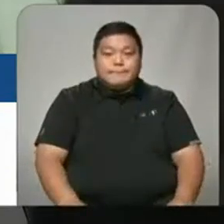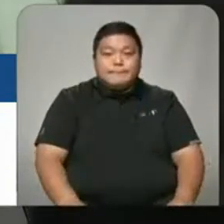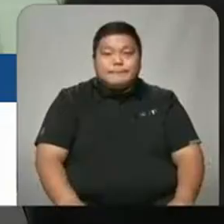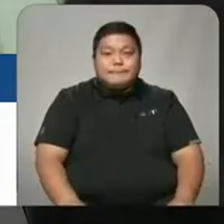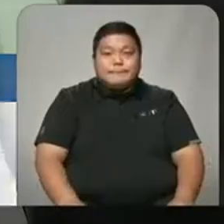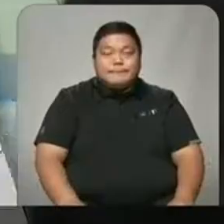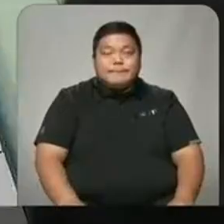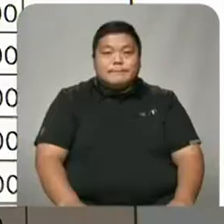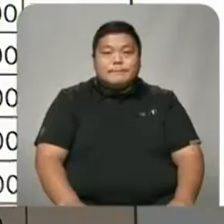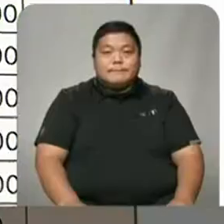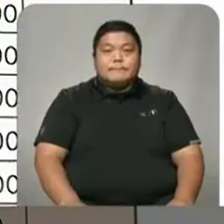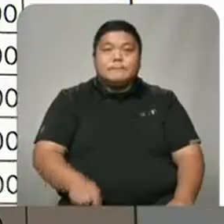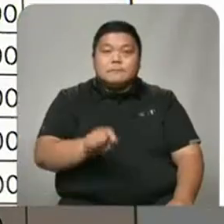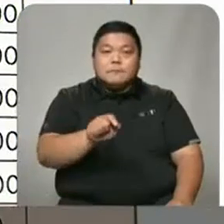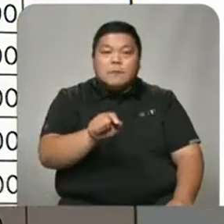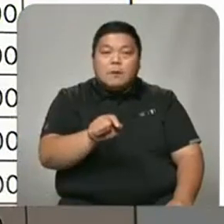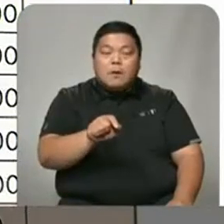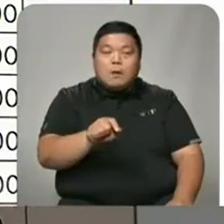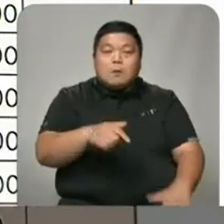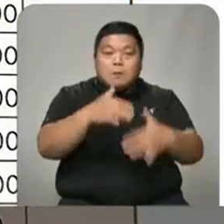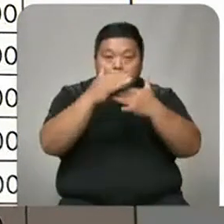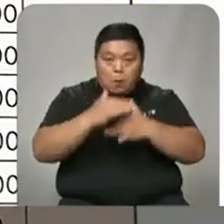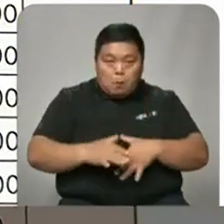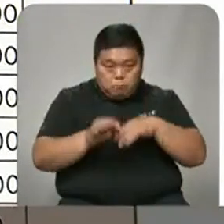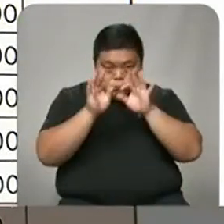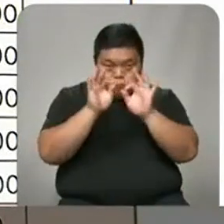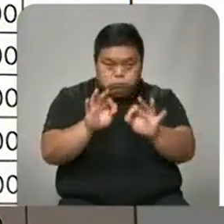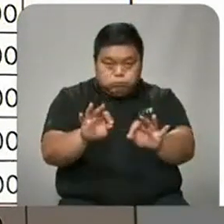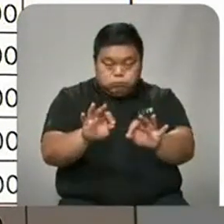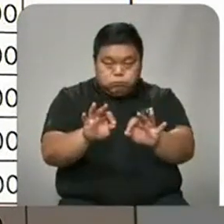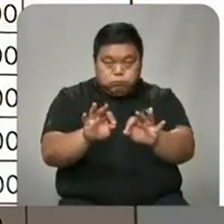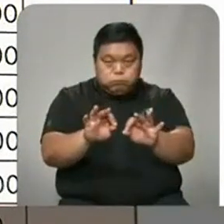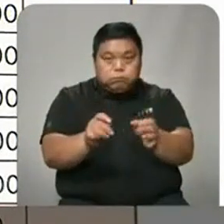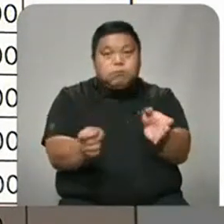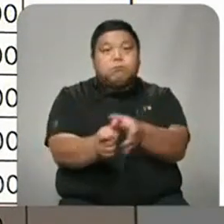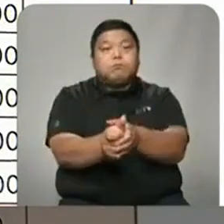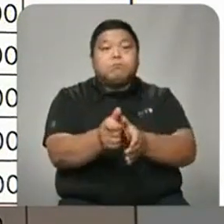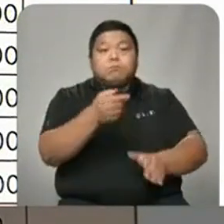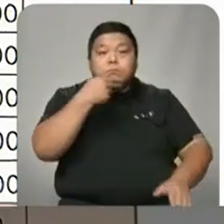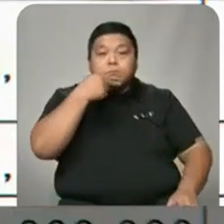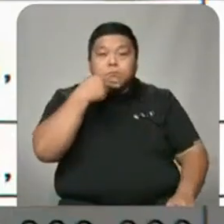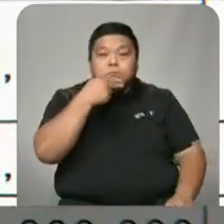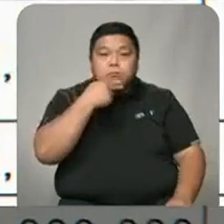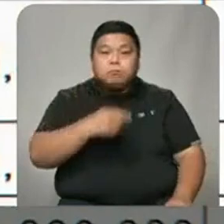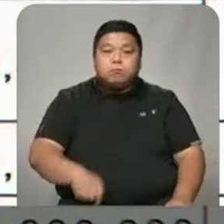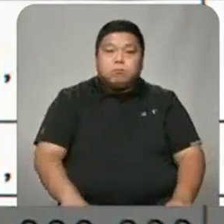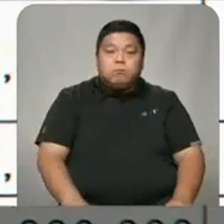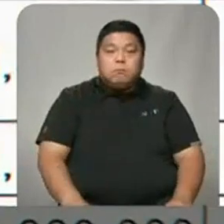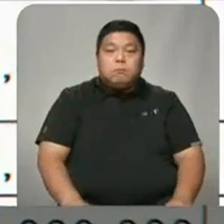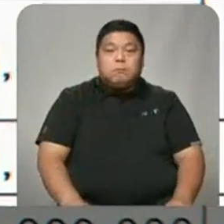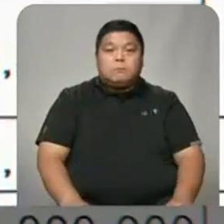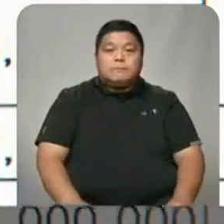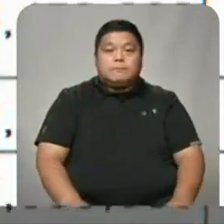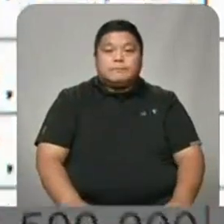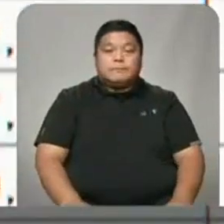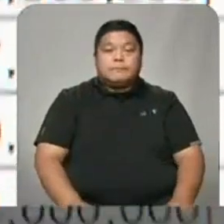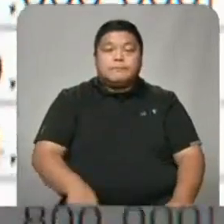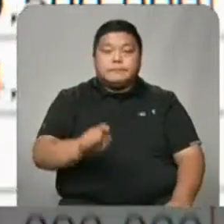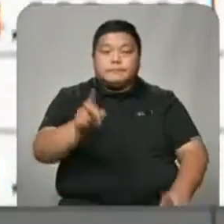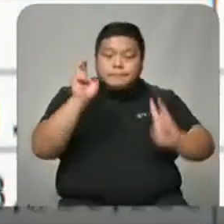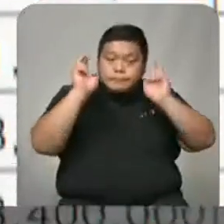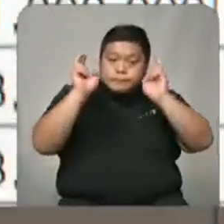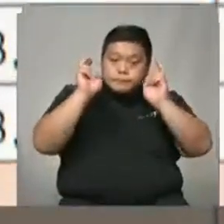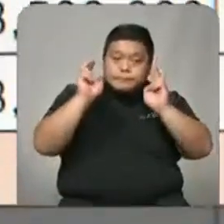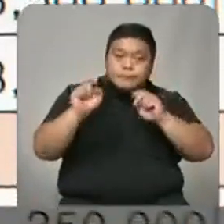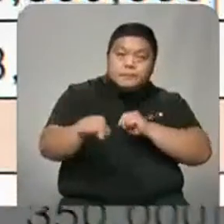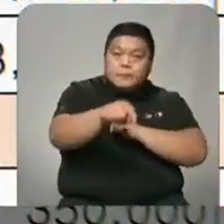있고 정작 예정된 착공식 계획에는 특별한 내용이 포함되지 않았습니다이 때문에 관련